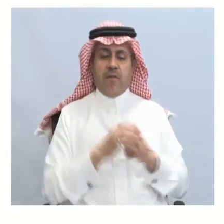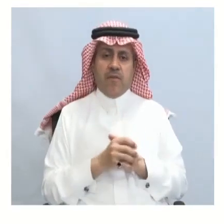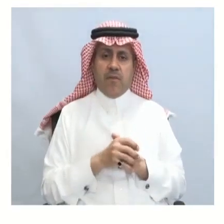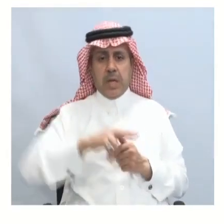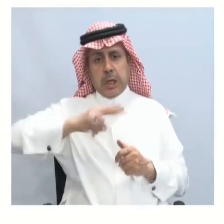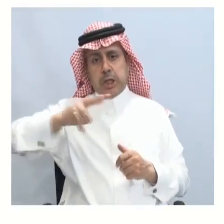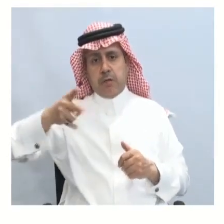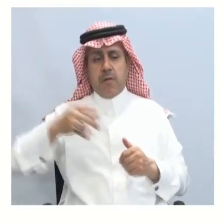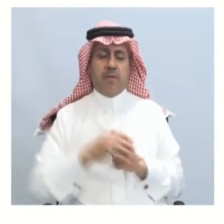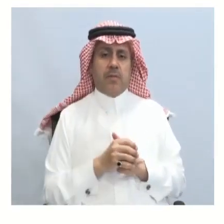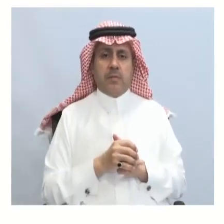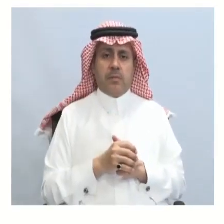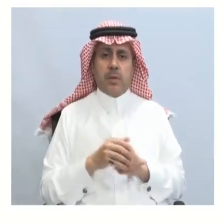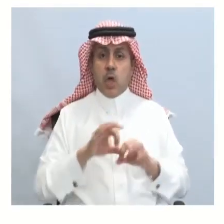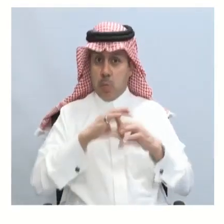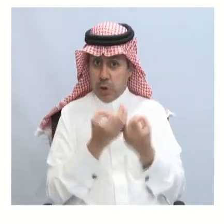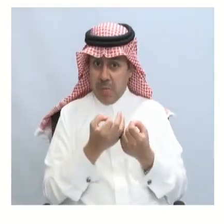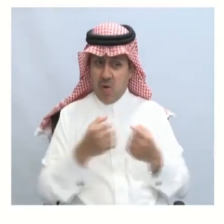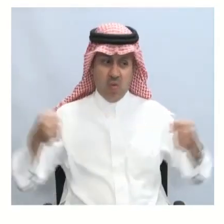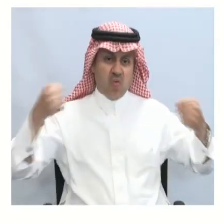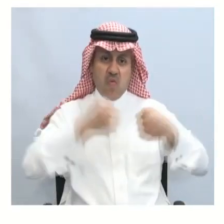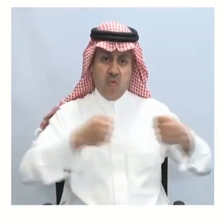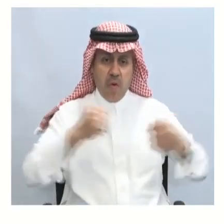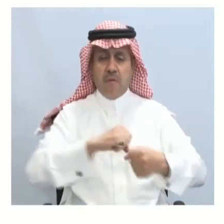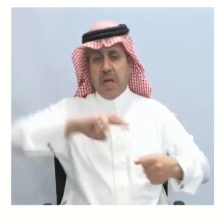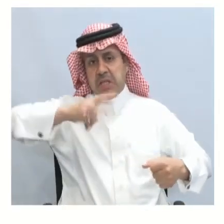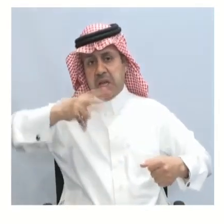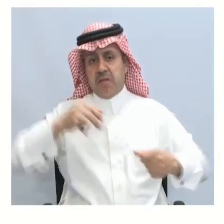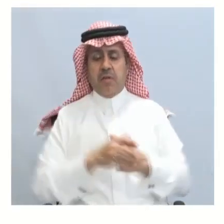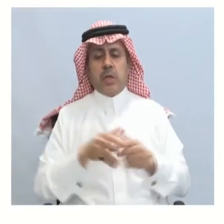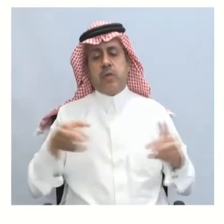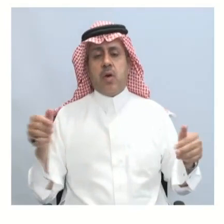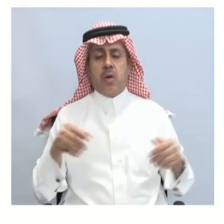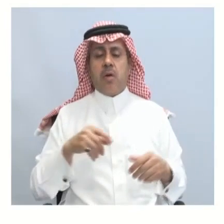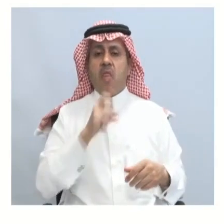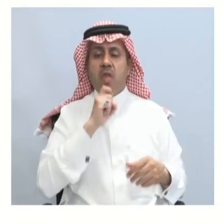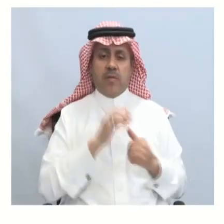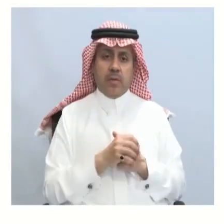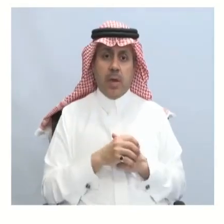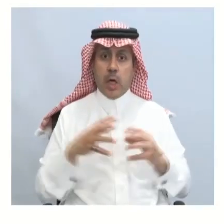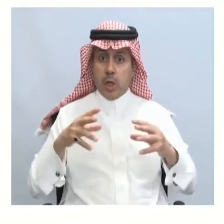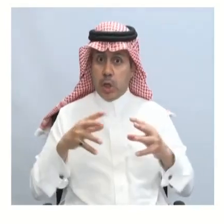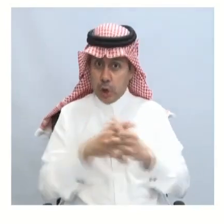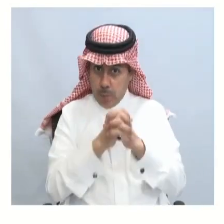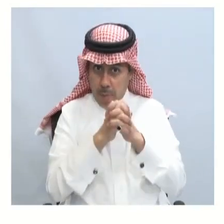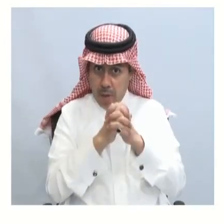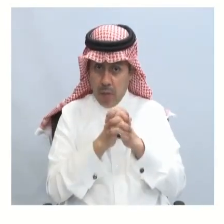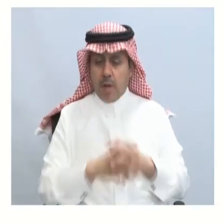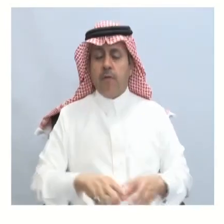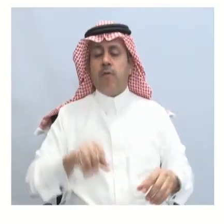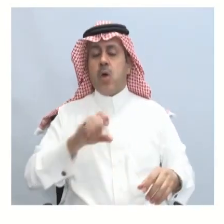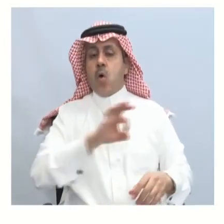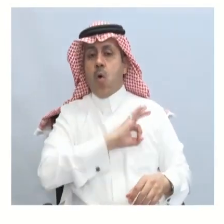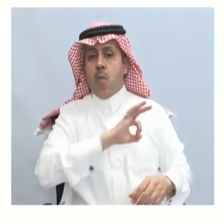الاختلاف فانه يحصل هذا اما بحصول الاجتماع فان الله عز وجل يؤلف بين